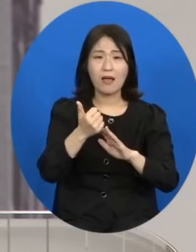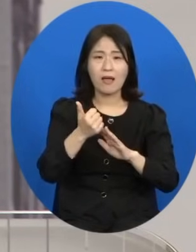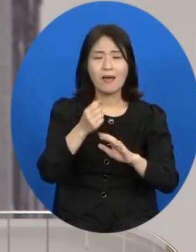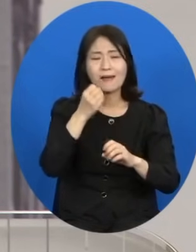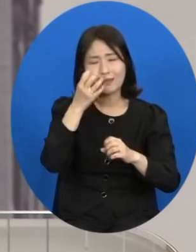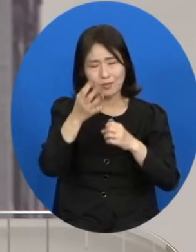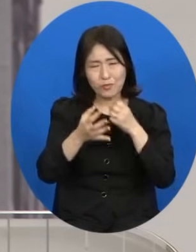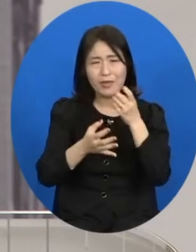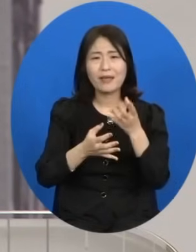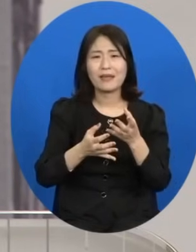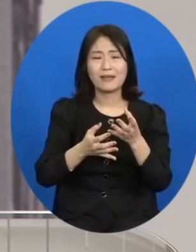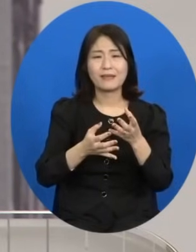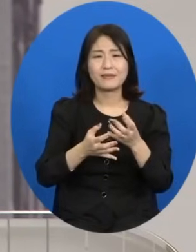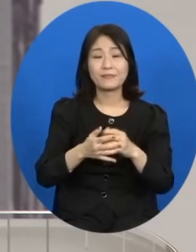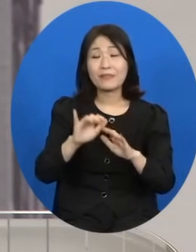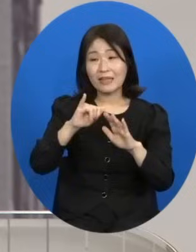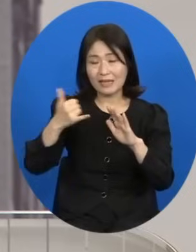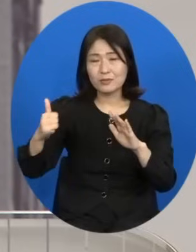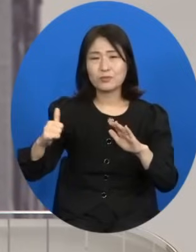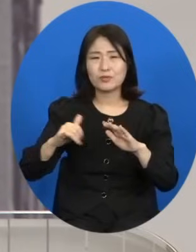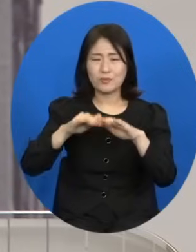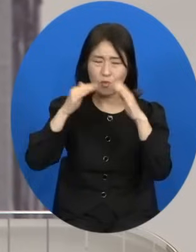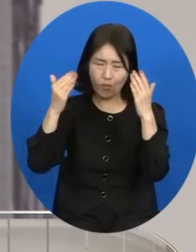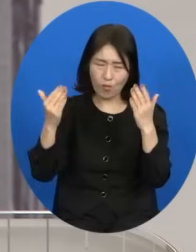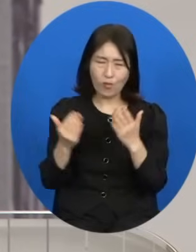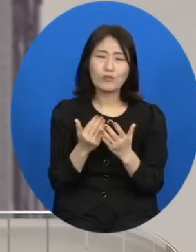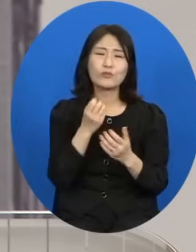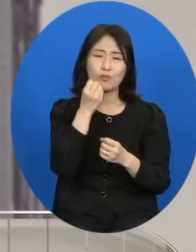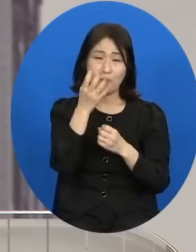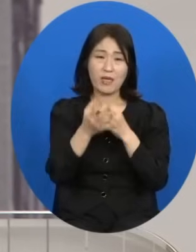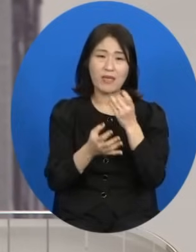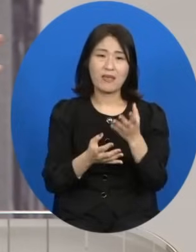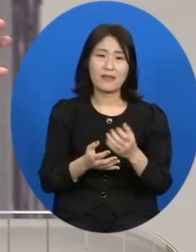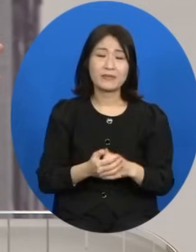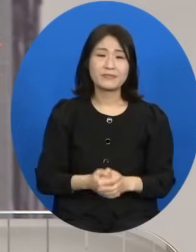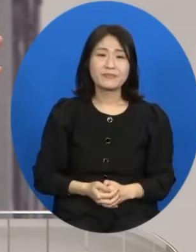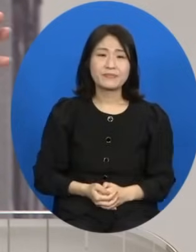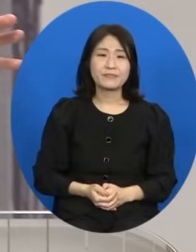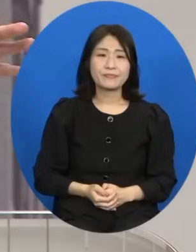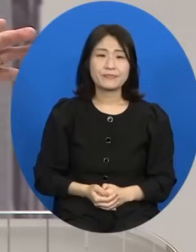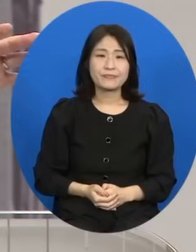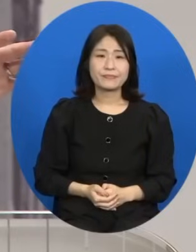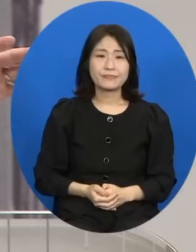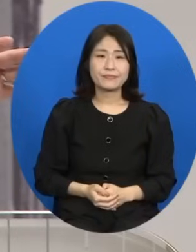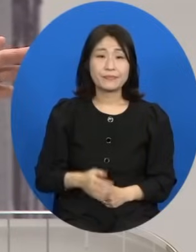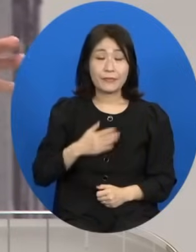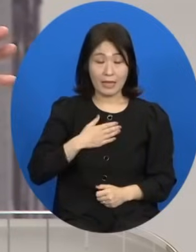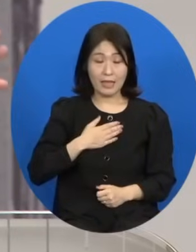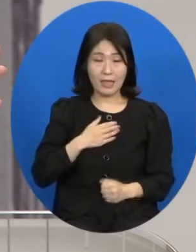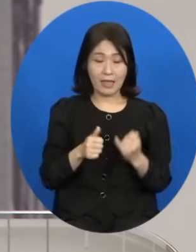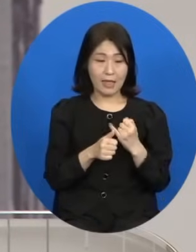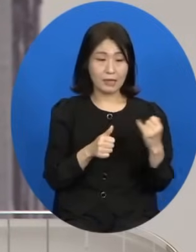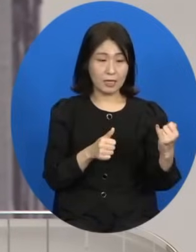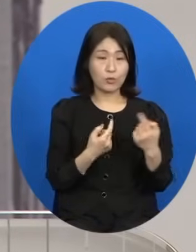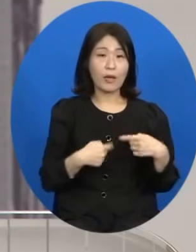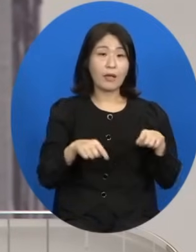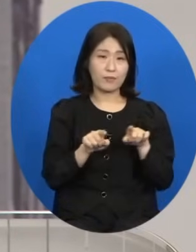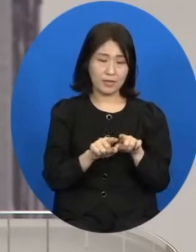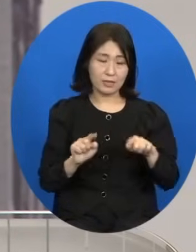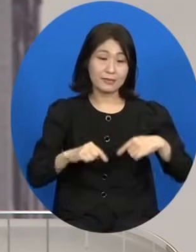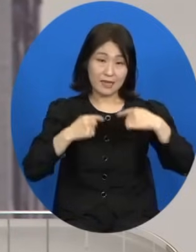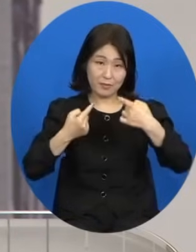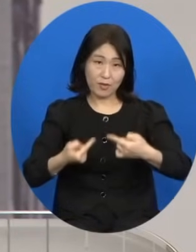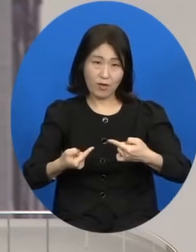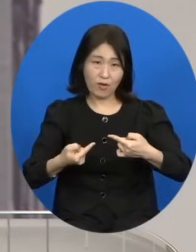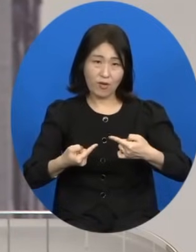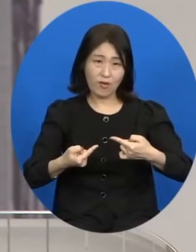가족들이 그 고을 하고셨어요 저도 참 했 저 아내도 같이 울면서